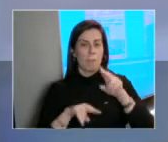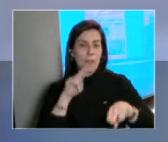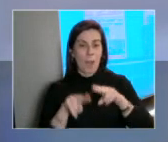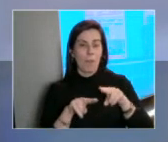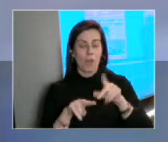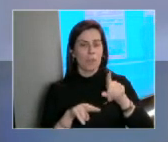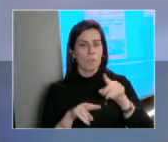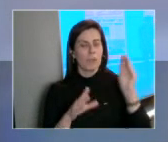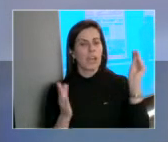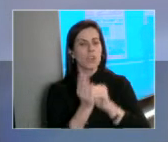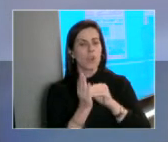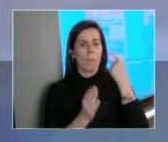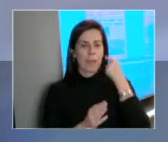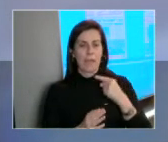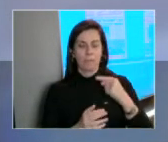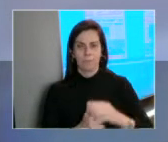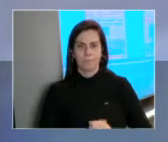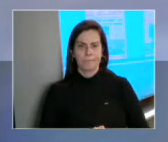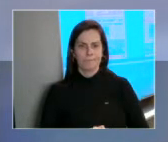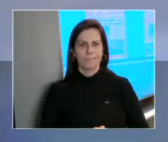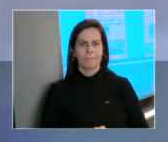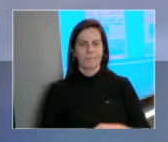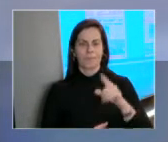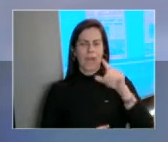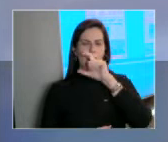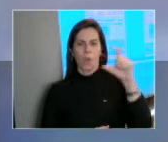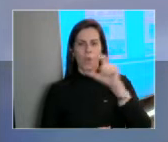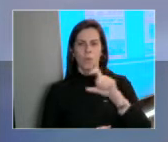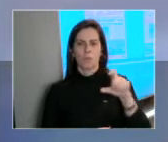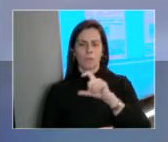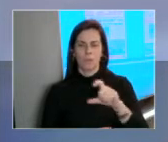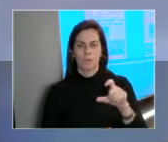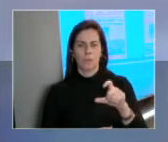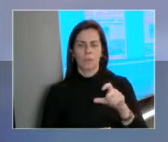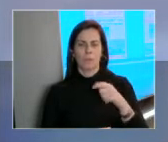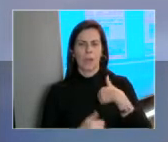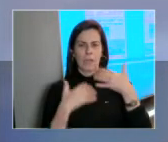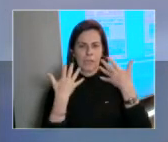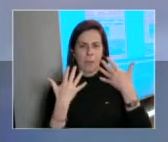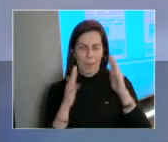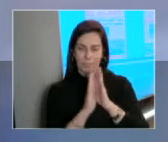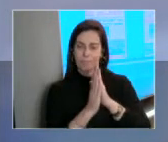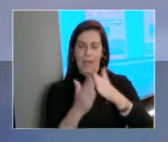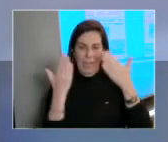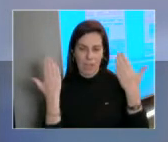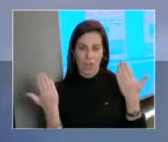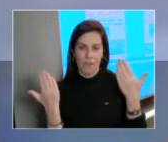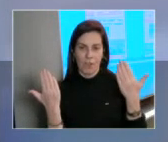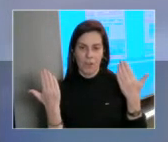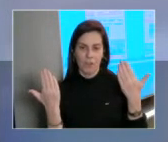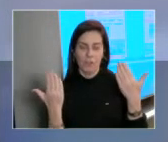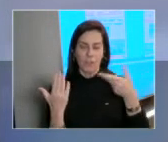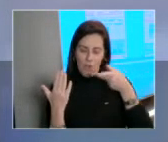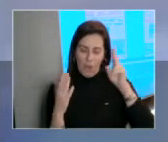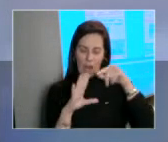מטפלות שיש להן רישום פלילי. טוב, אלו הכותרות הראשיות. אנחנו נעבור לפרק הכתבות,